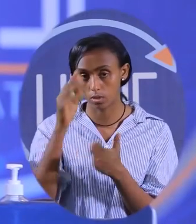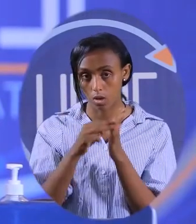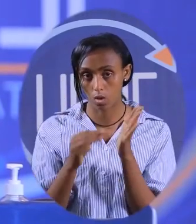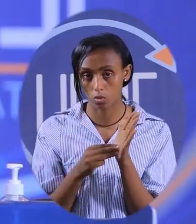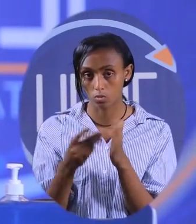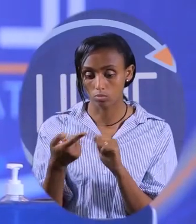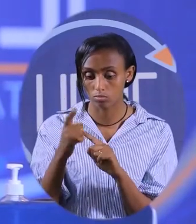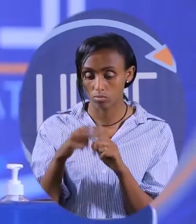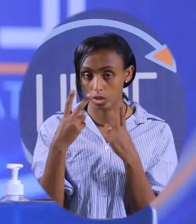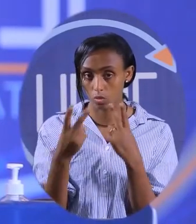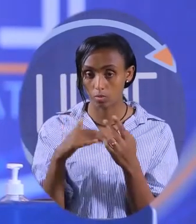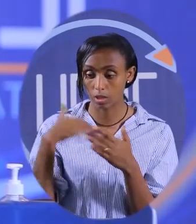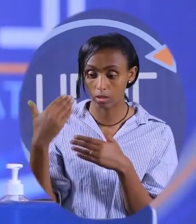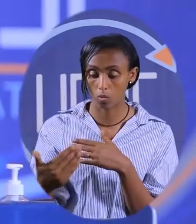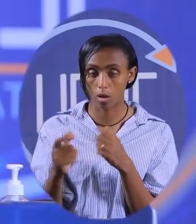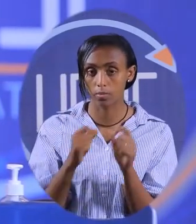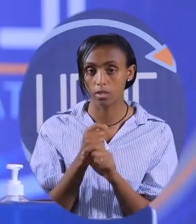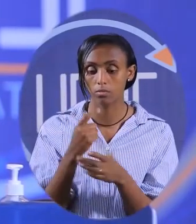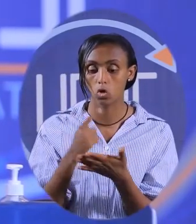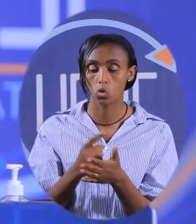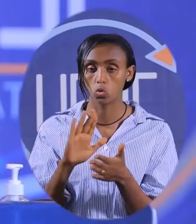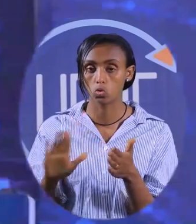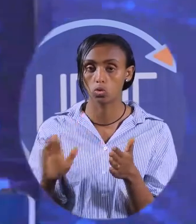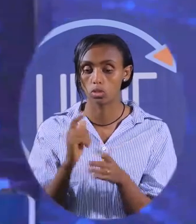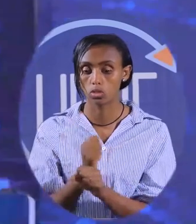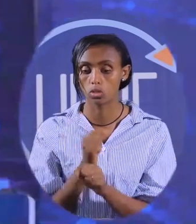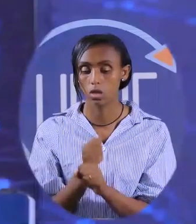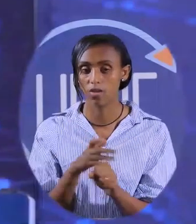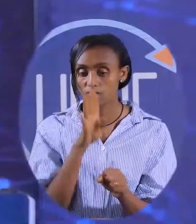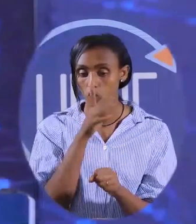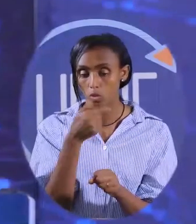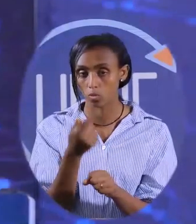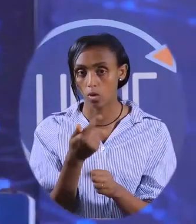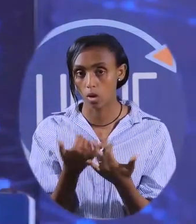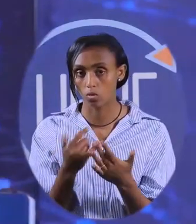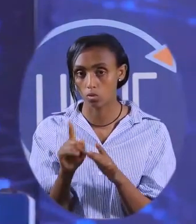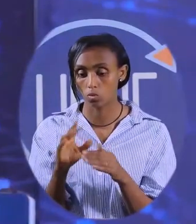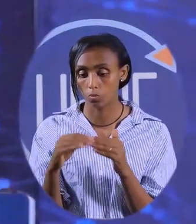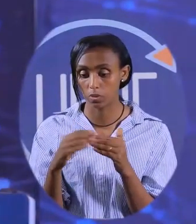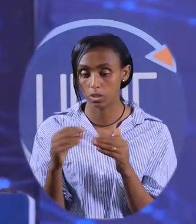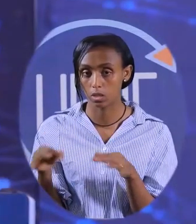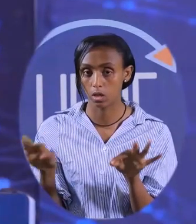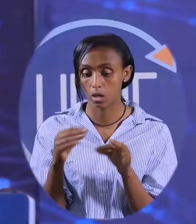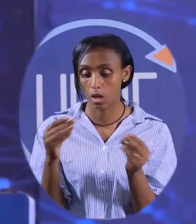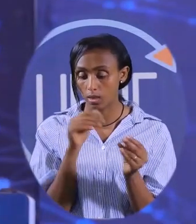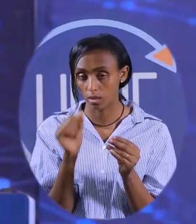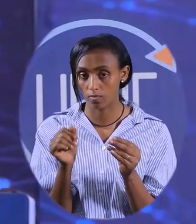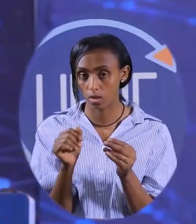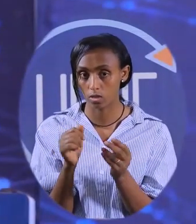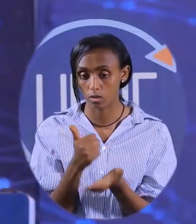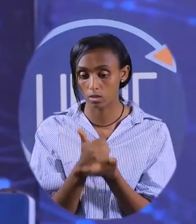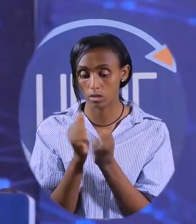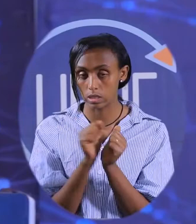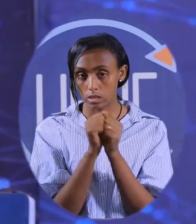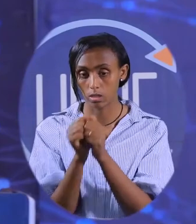ተደርጓል። ቢያንስ ኔክስት የሚመረቁት ልጆች ኦኬ ስራ ፍጠሩ ተብለዋል። አሁን ደግሞ ሀሳብ ይዘው ሲመጡ ገንዘብ እንዳያጡ ሰፖርት የሚያደርግ ሲስተም አብሮ